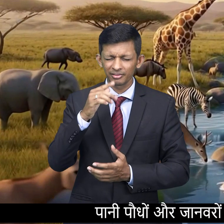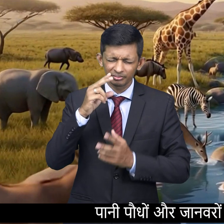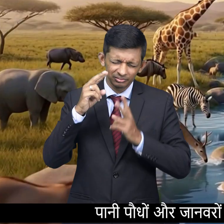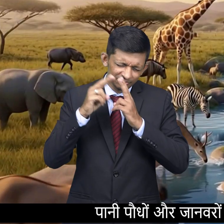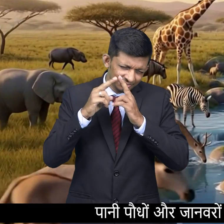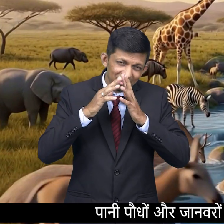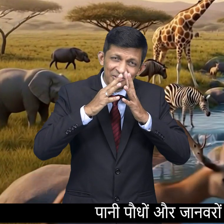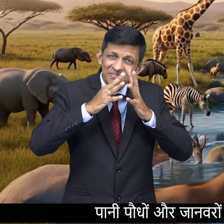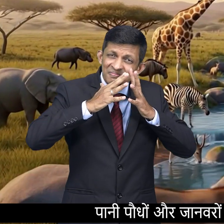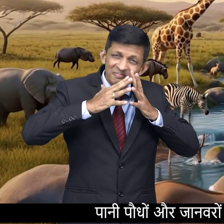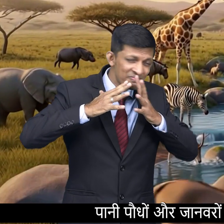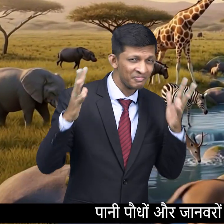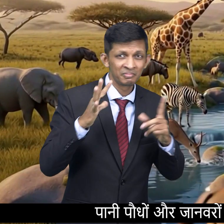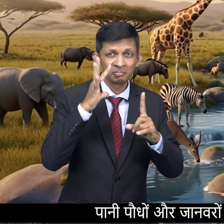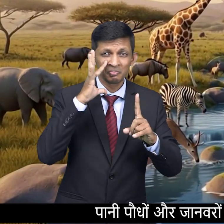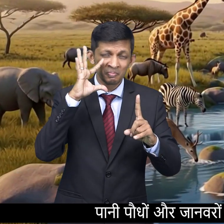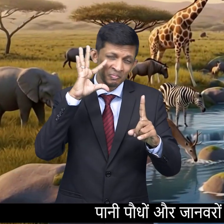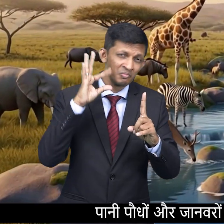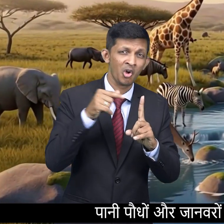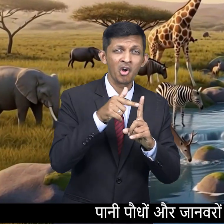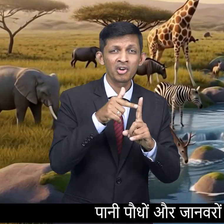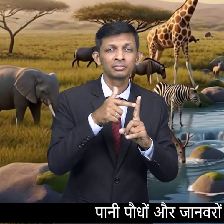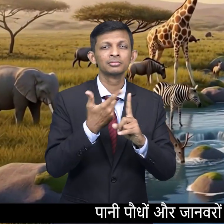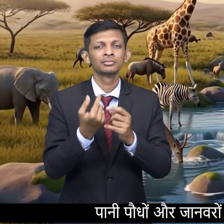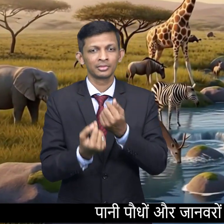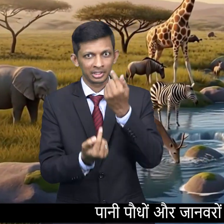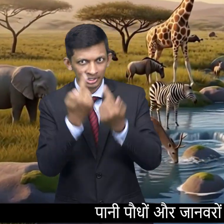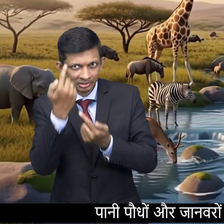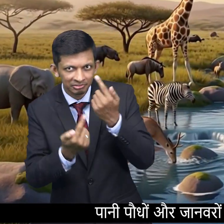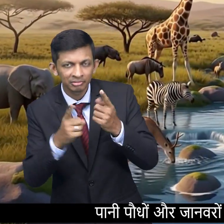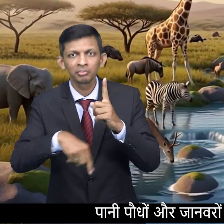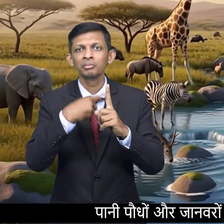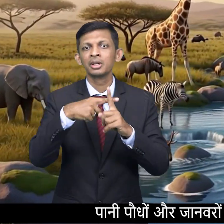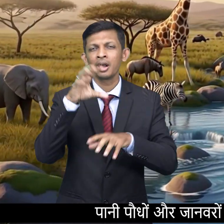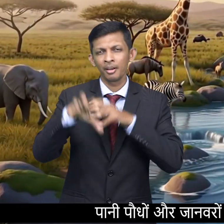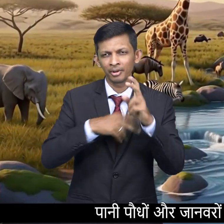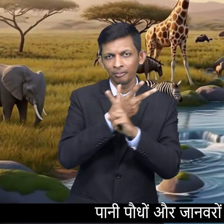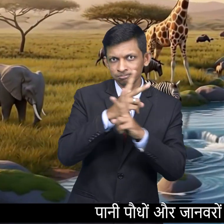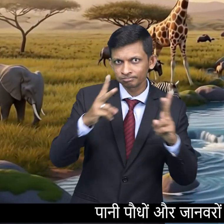पानी पौधों और जानवरों दोनों के जीवन के लिए बहुत आवश्यक है।